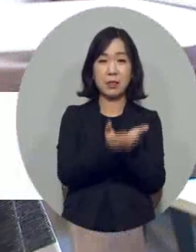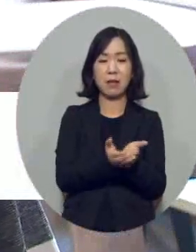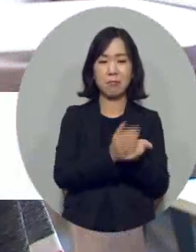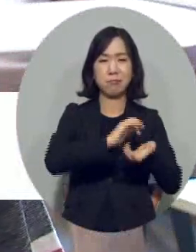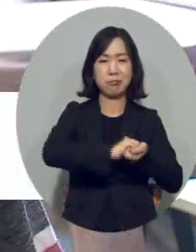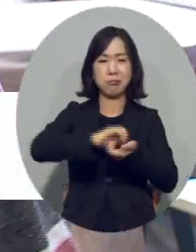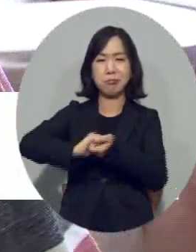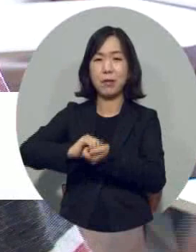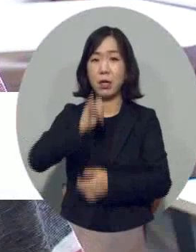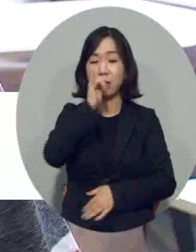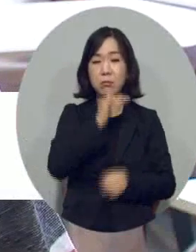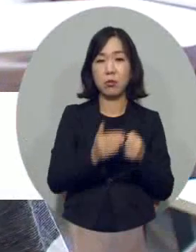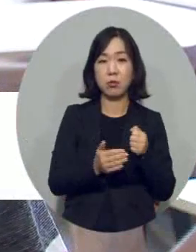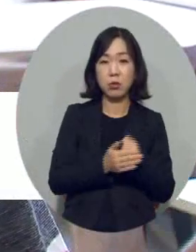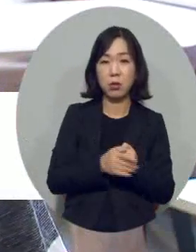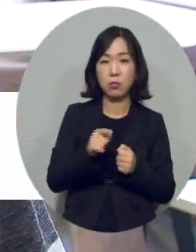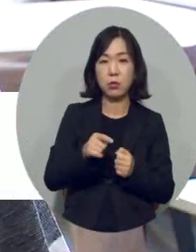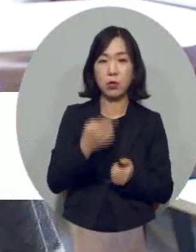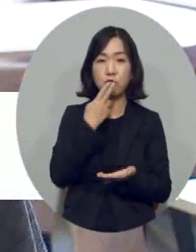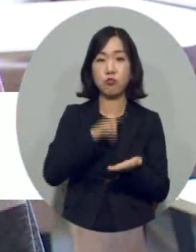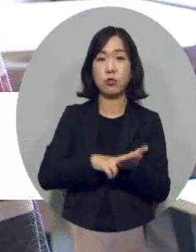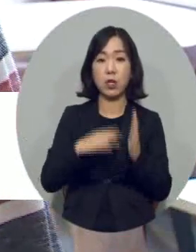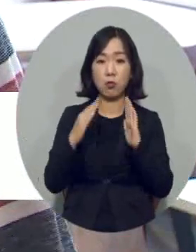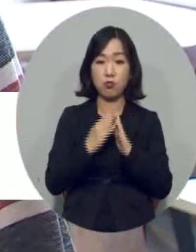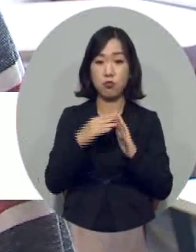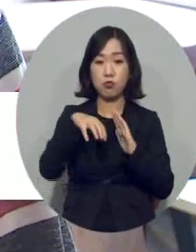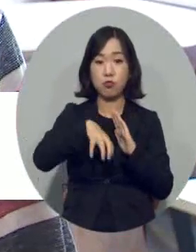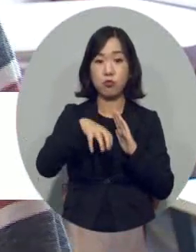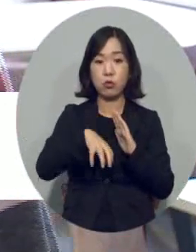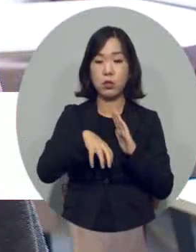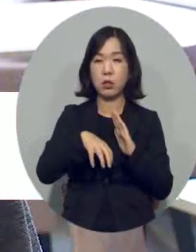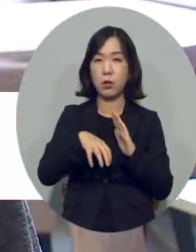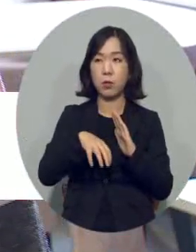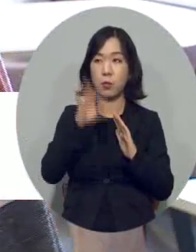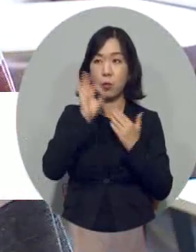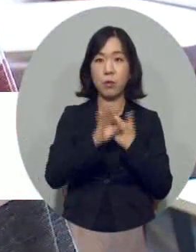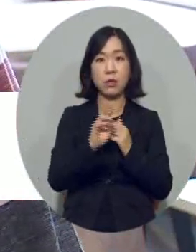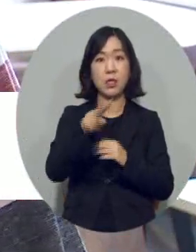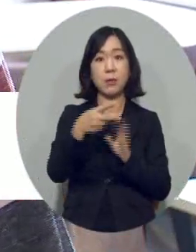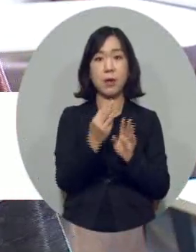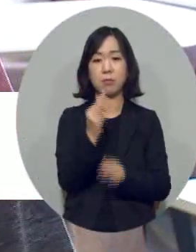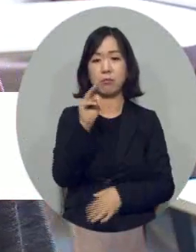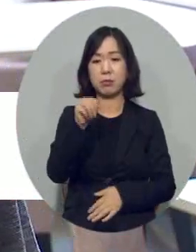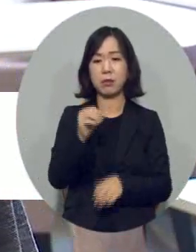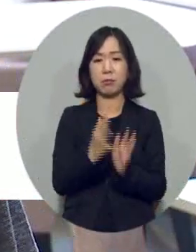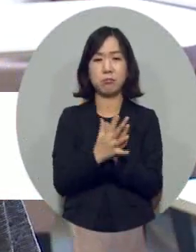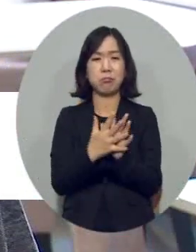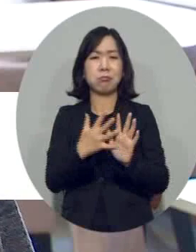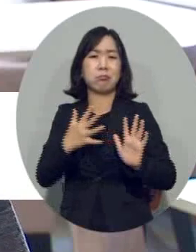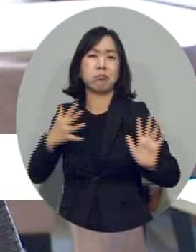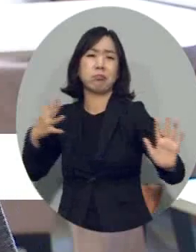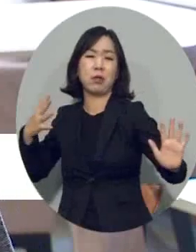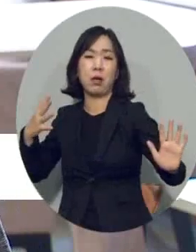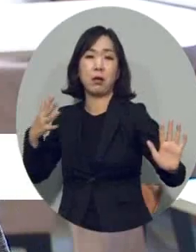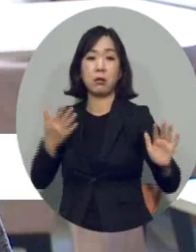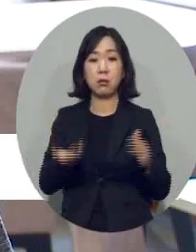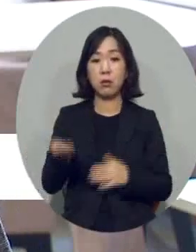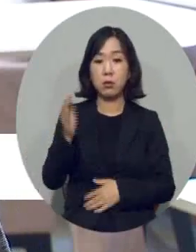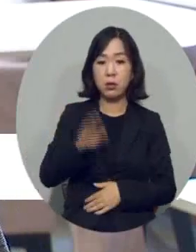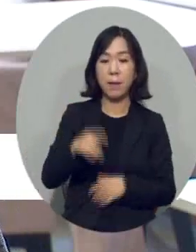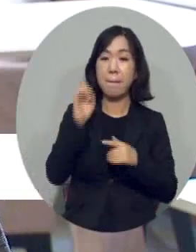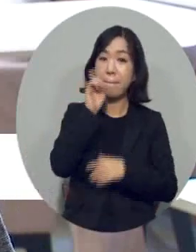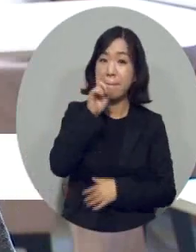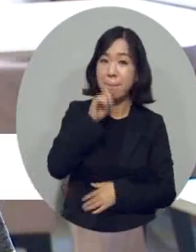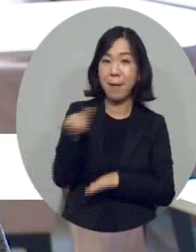보니까 우체국에서 이게 보면 한 200m씩 줄을 서요. 그 화물을 붙이려면은. 근데 요걸 매일 다니니까 이제